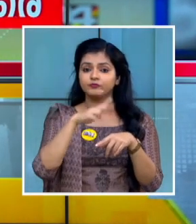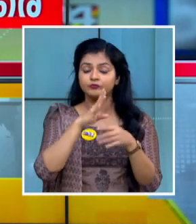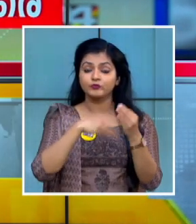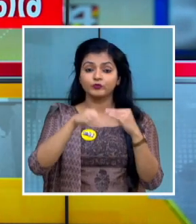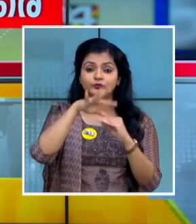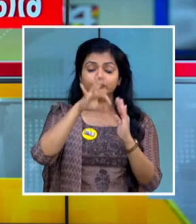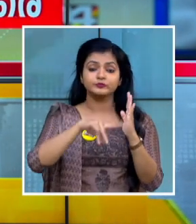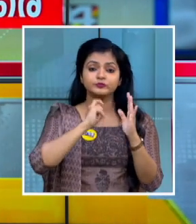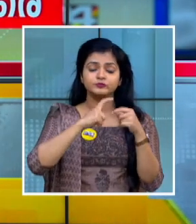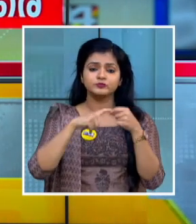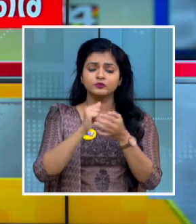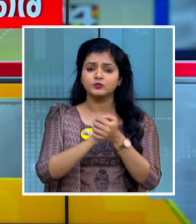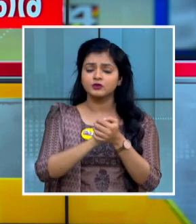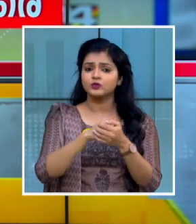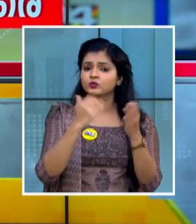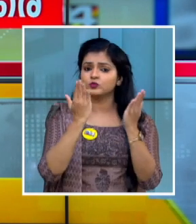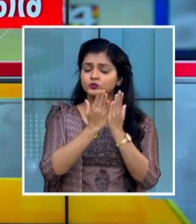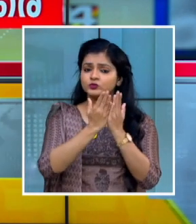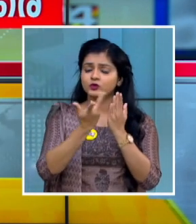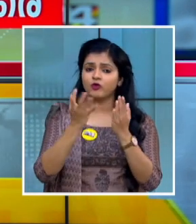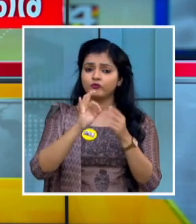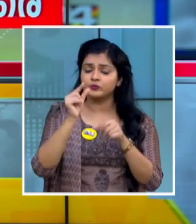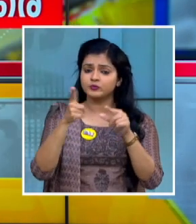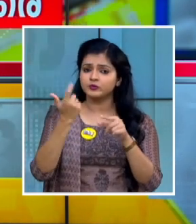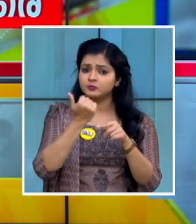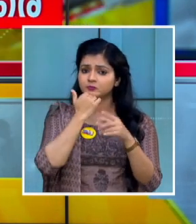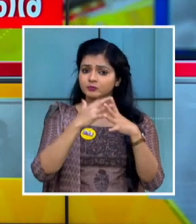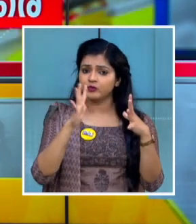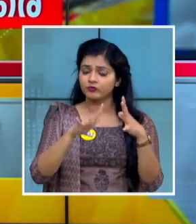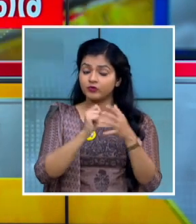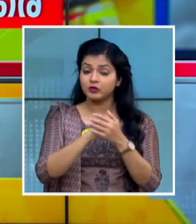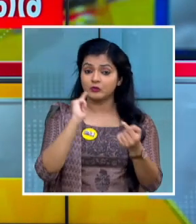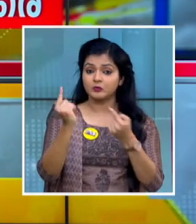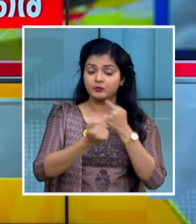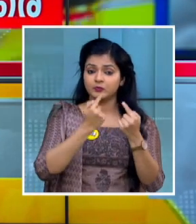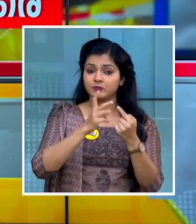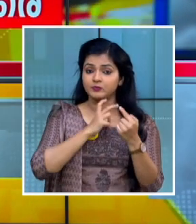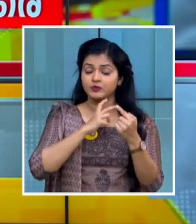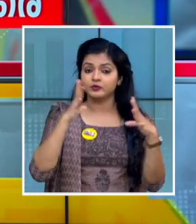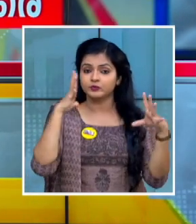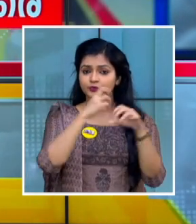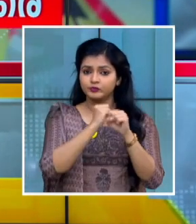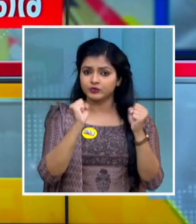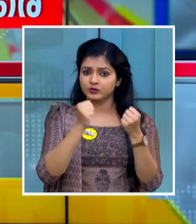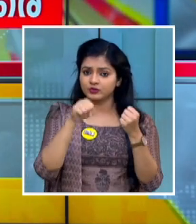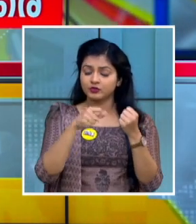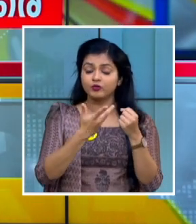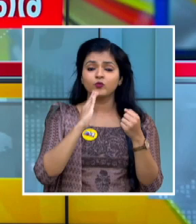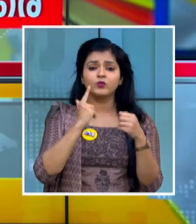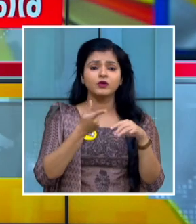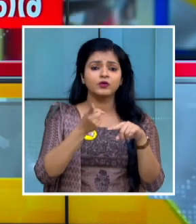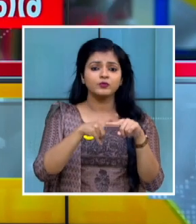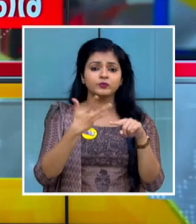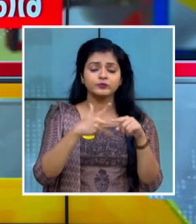റഹീസ്, അധികൃതരുടെ ഭാഗത്തുനിന്നൊരു വീഴ്ച ഉണ്ടായോ, അല്ലെങ്കിൽ അത്തരത്തിലുള്ള ആക്ഷേപം ഭയന്നാണോ ഇവർ ഈ വിവരം മറച്ചു വെച്ചത്? എപ്പോഴാണ് ഈ സംഭവം